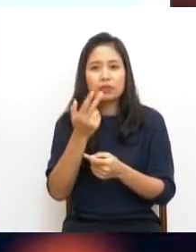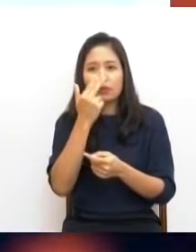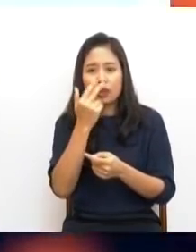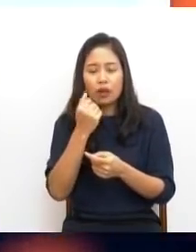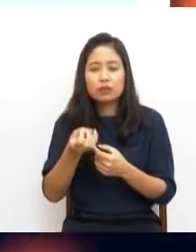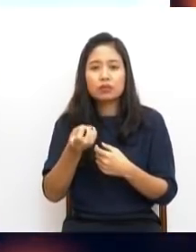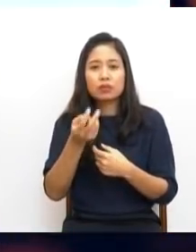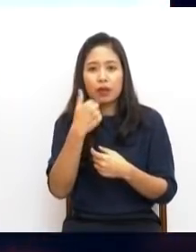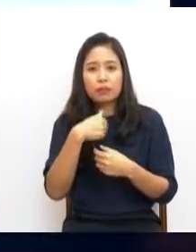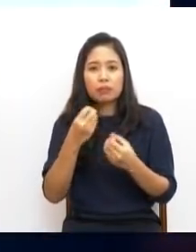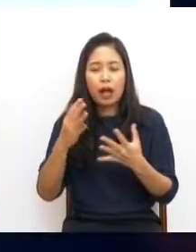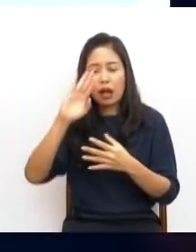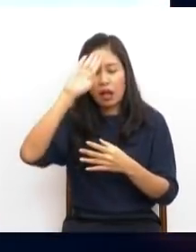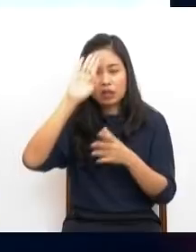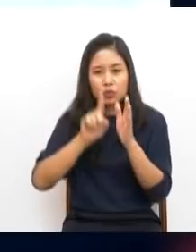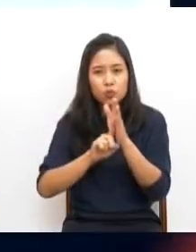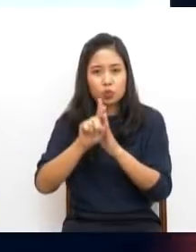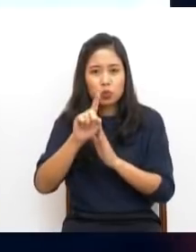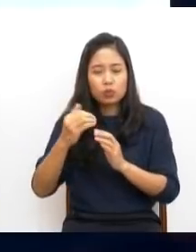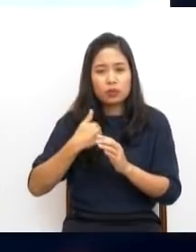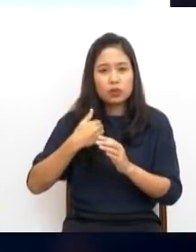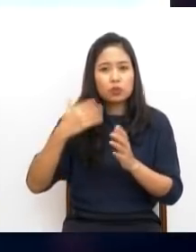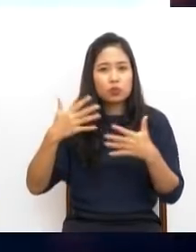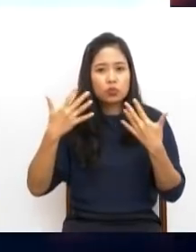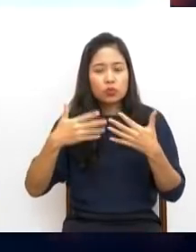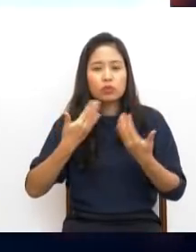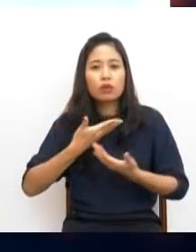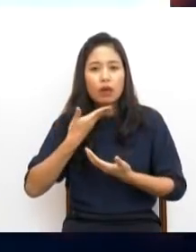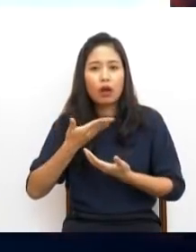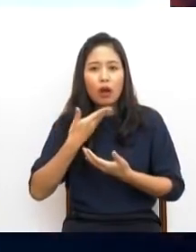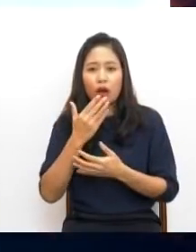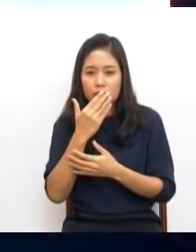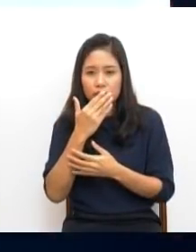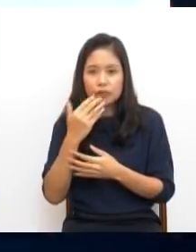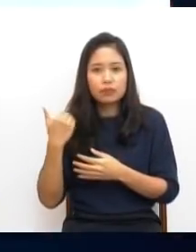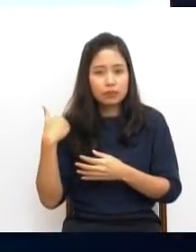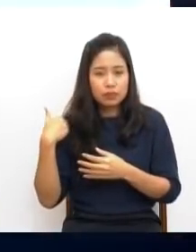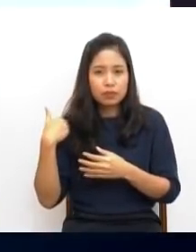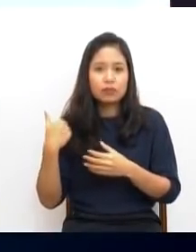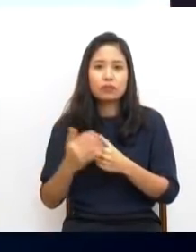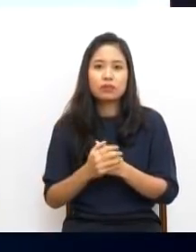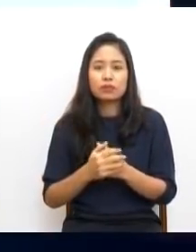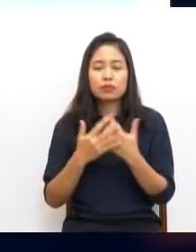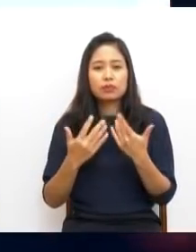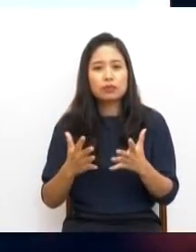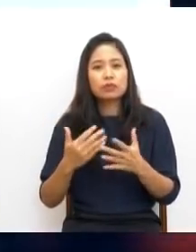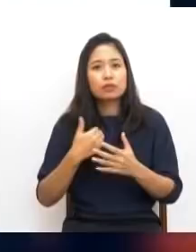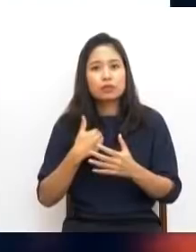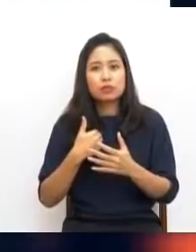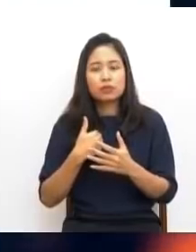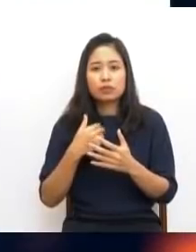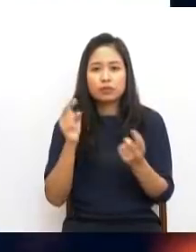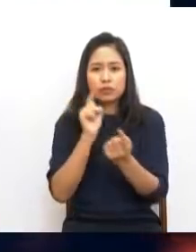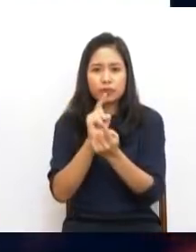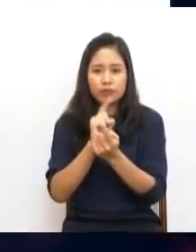มือนกันที่ไข้สูงนะคะแล้วก็จะมีอาการไอมีน้ำมูกนะคะทีนี้พอถัดมาระยะถัดมาเนี่ยเราพบว่านะ